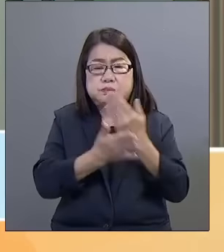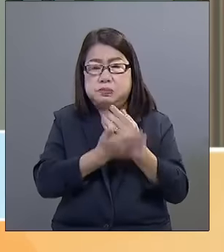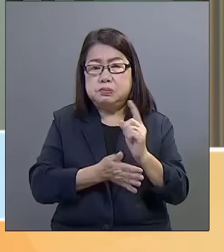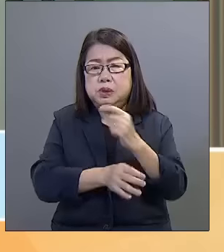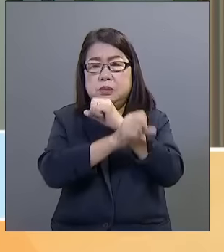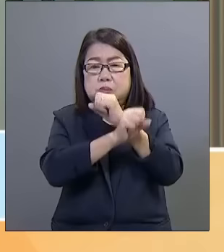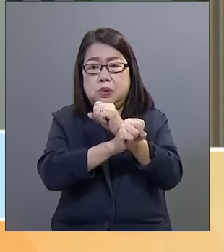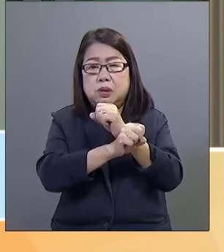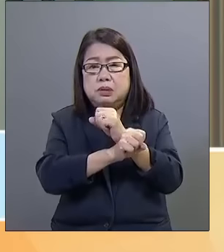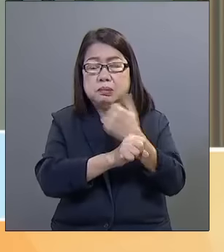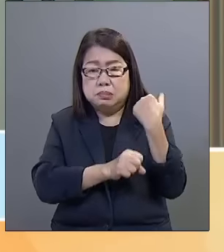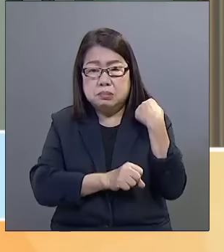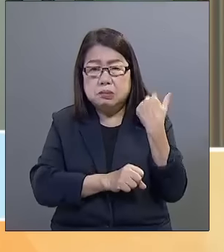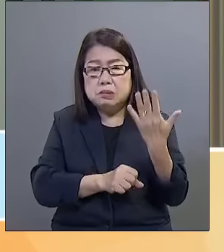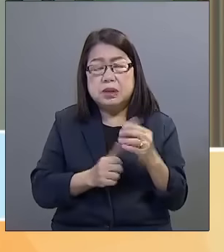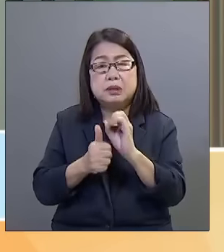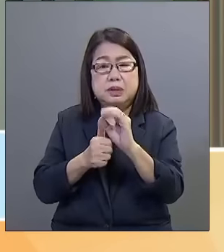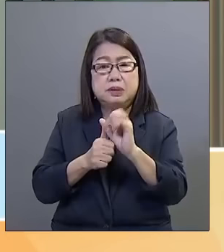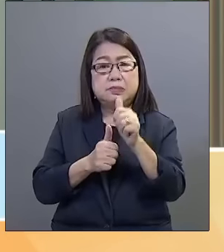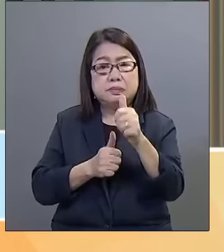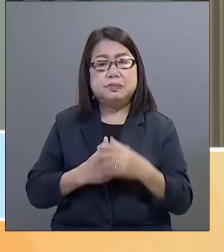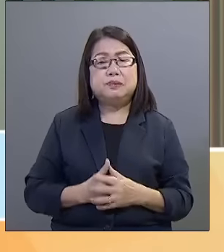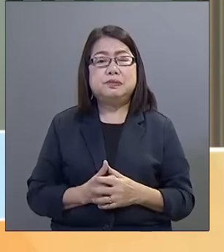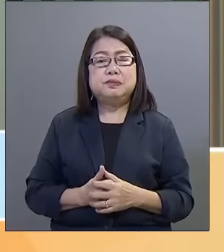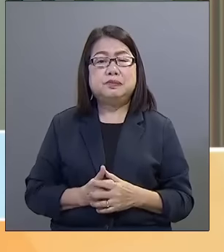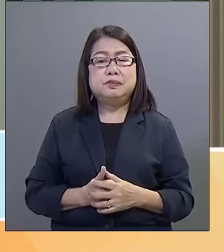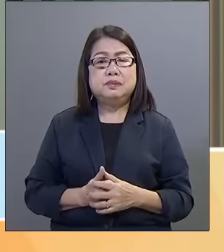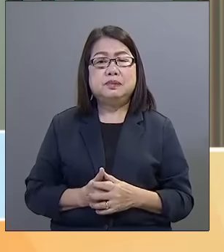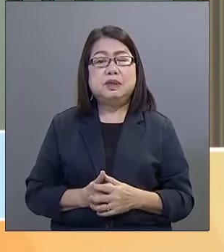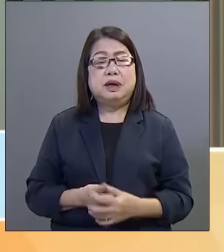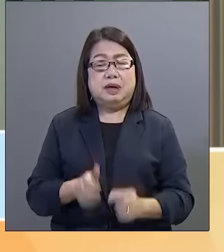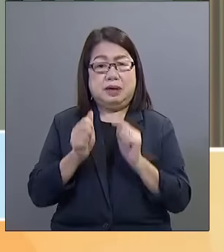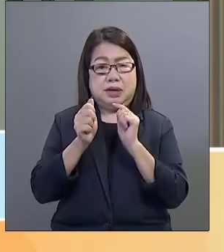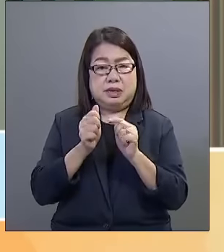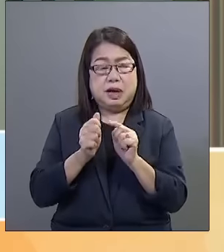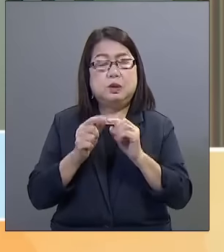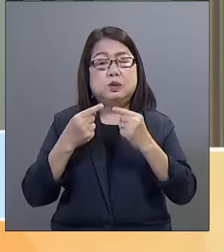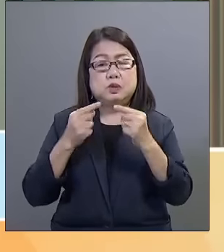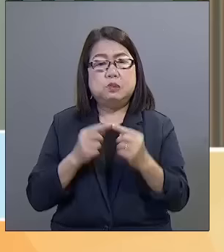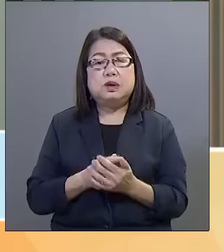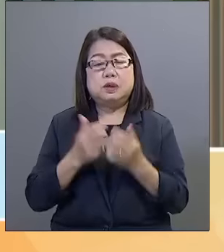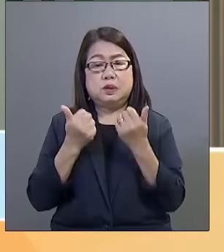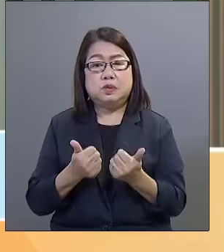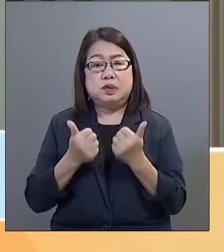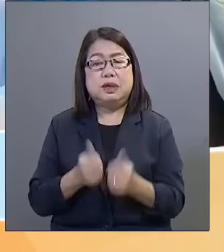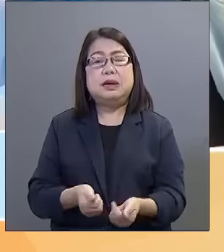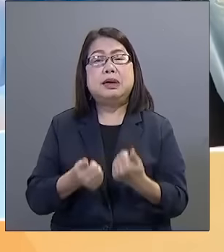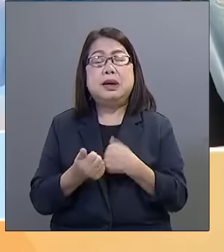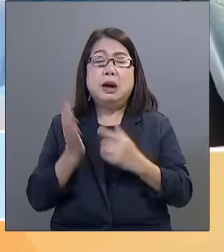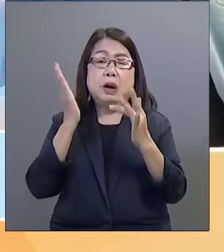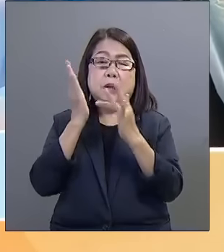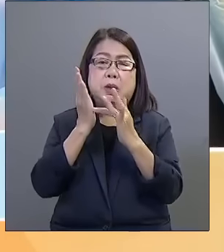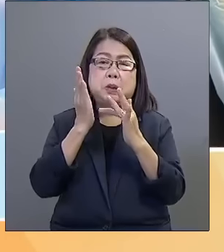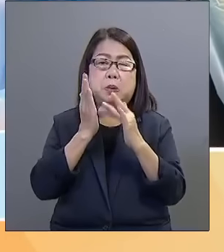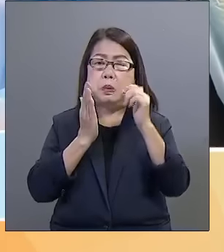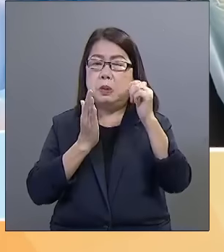กว่าเดิมไหมฮะอาจารย์แนะนำยังไงครับในเรื่องนี ้คือตอนนี้ฮะเทคโนโลยีของเราก้าวไปข้างหน้